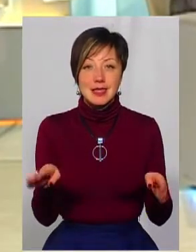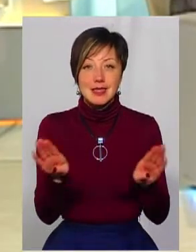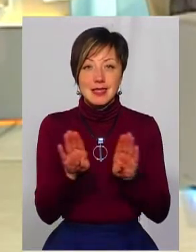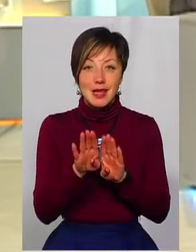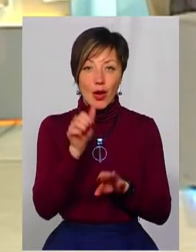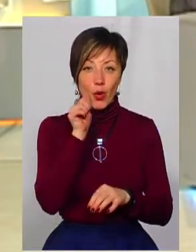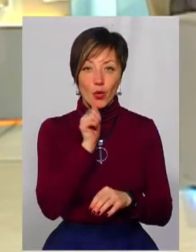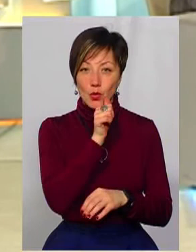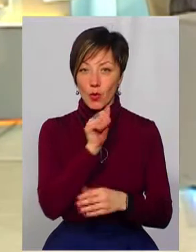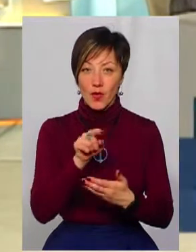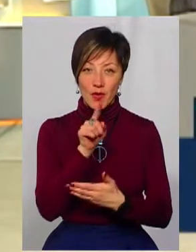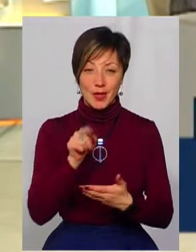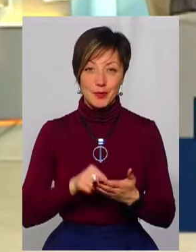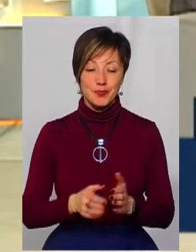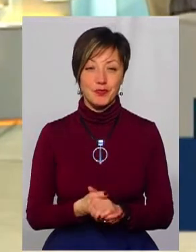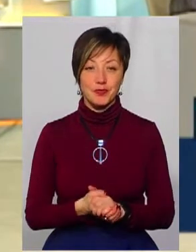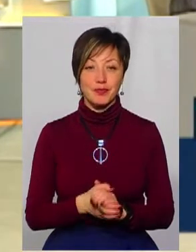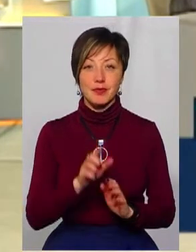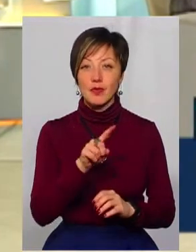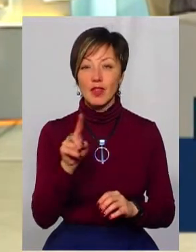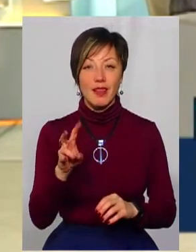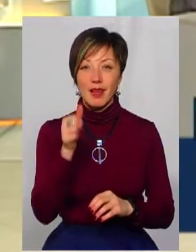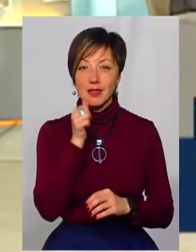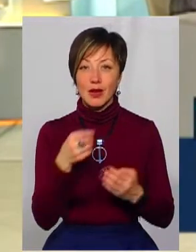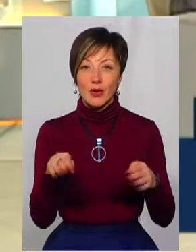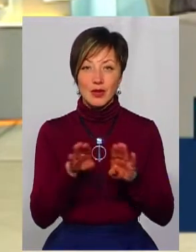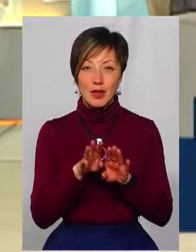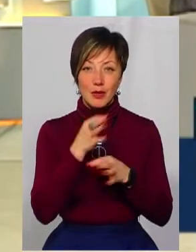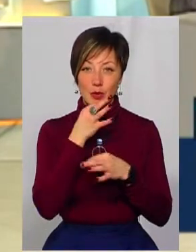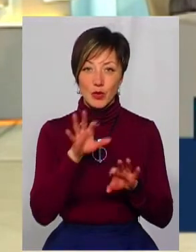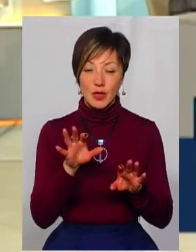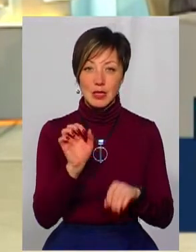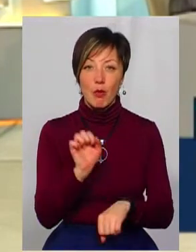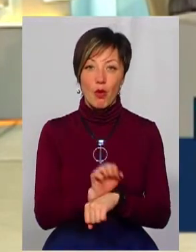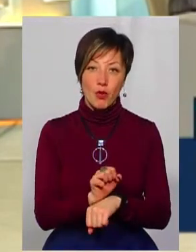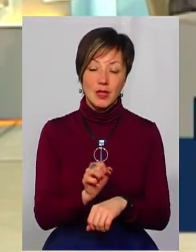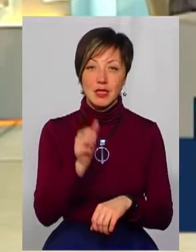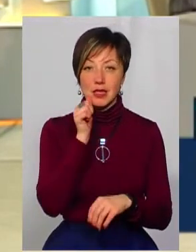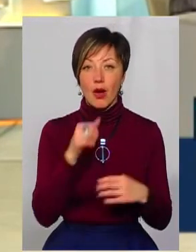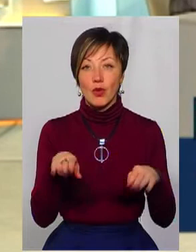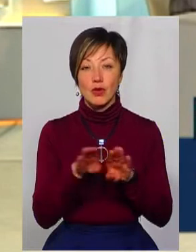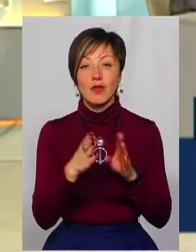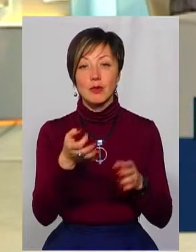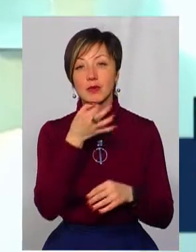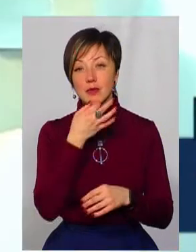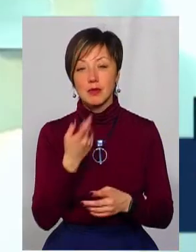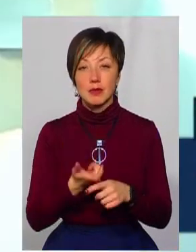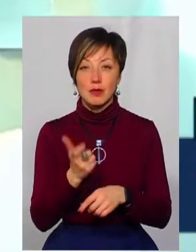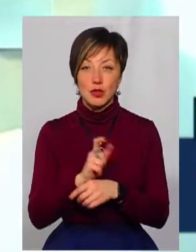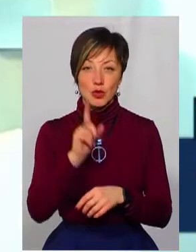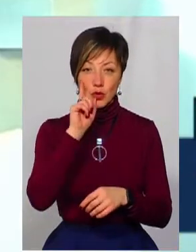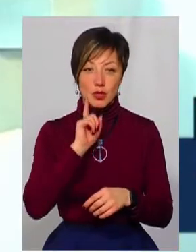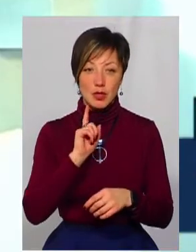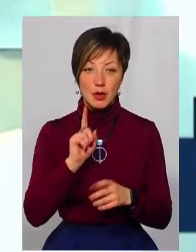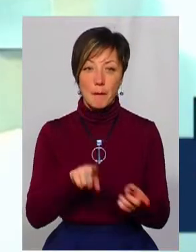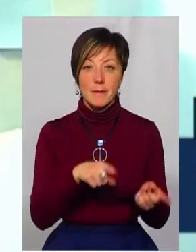закодовані? Якщо, ну, вони не закодовані, мені не подобається слово заблоковані, ну, чи закодовані. Кажіть, як мені, вам... мені більш